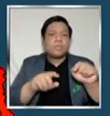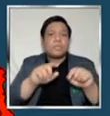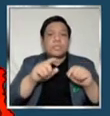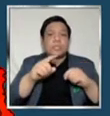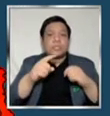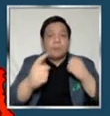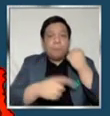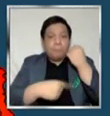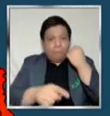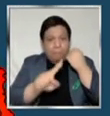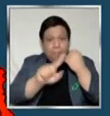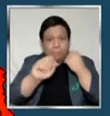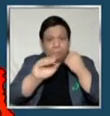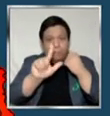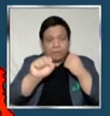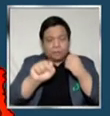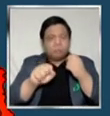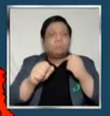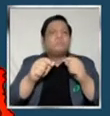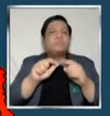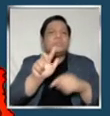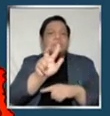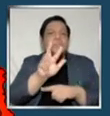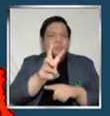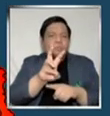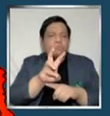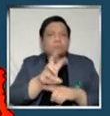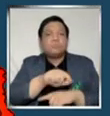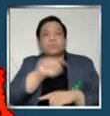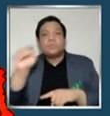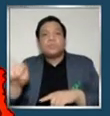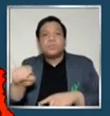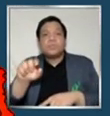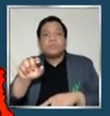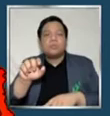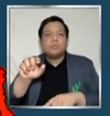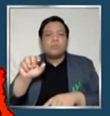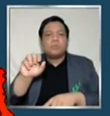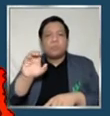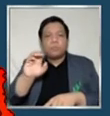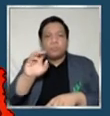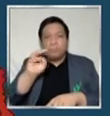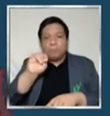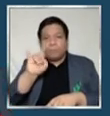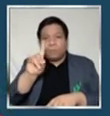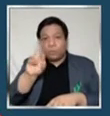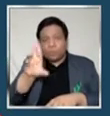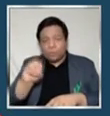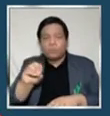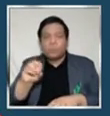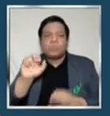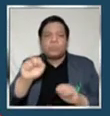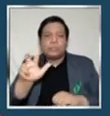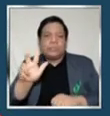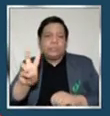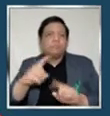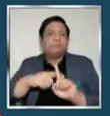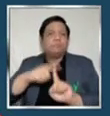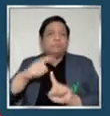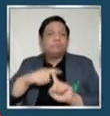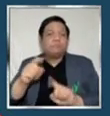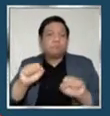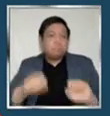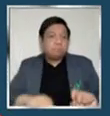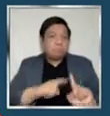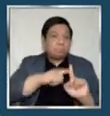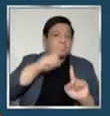degrees Celsius ang maximum temperature dyan sa may San Jose Occidental, Mindoro. Posible namang umakyat sa 34 degrees Celsius